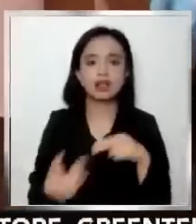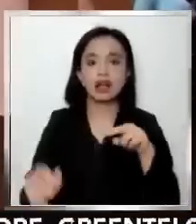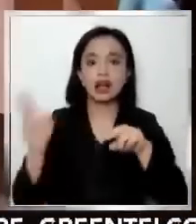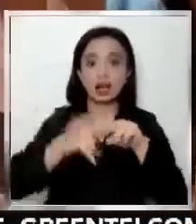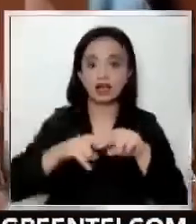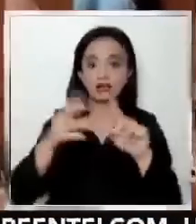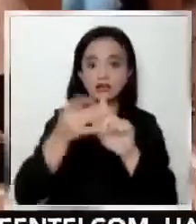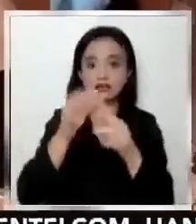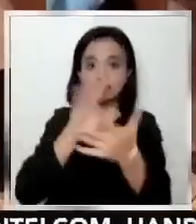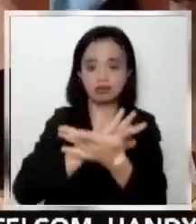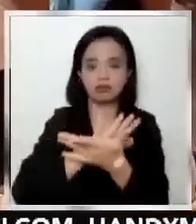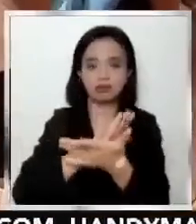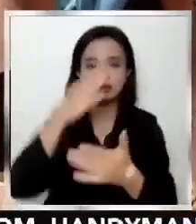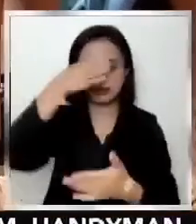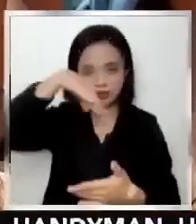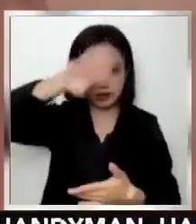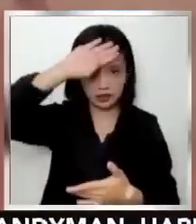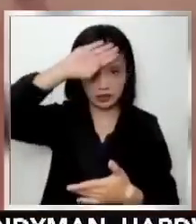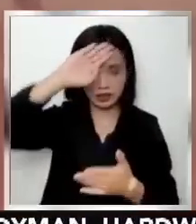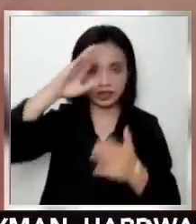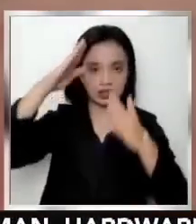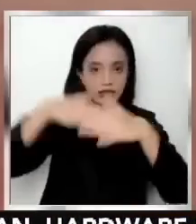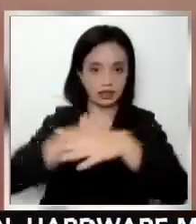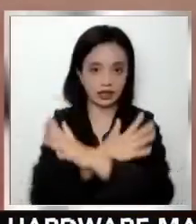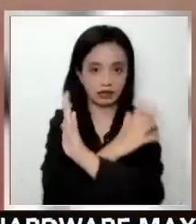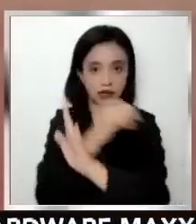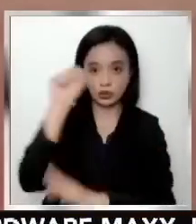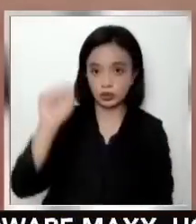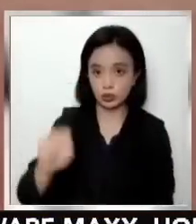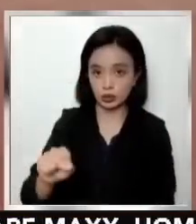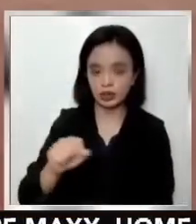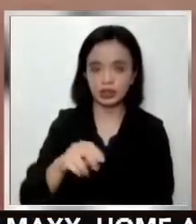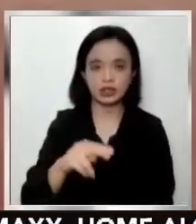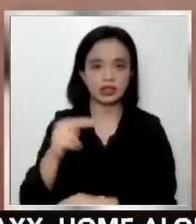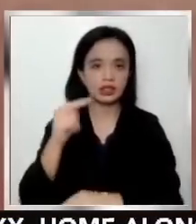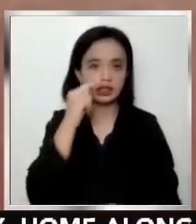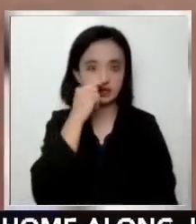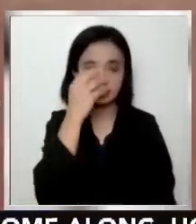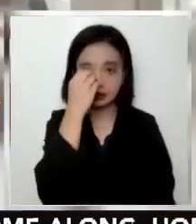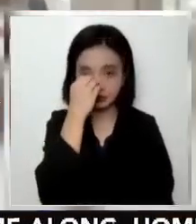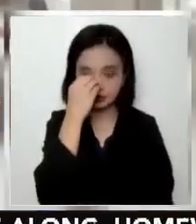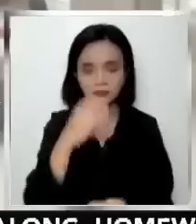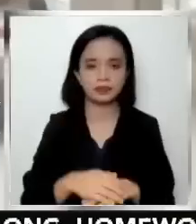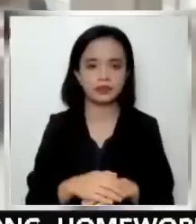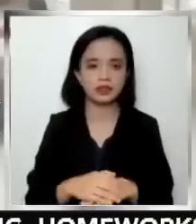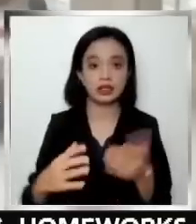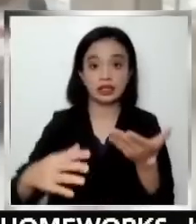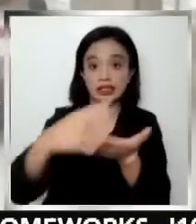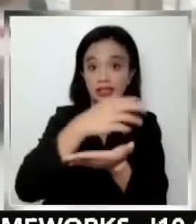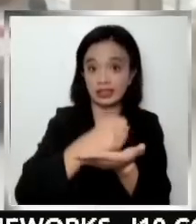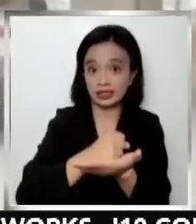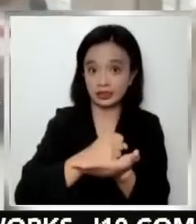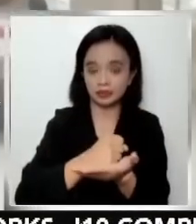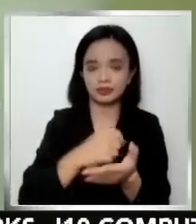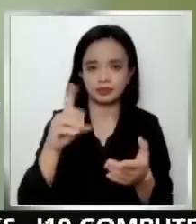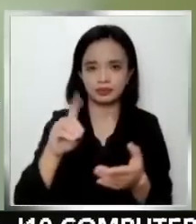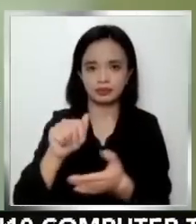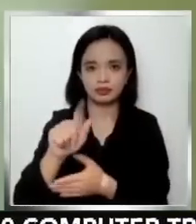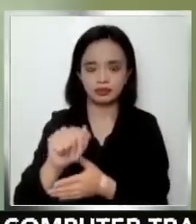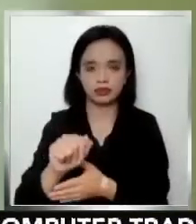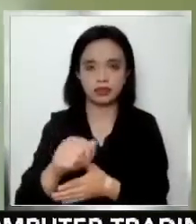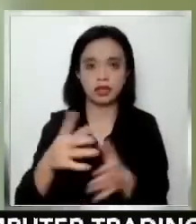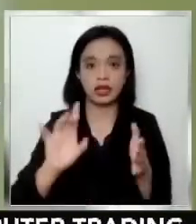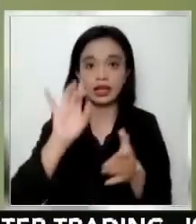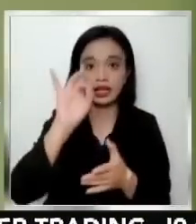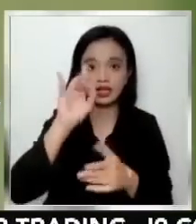Davao del Sur at Negros Occidental. Base sa datos na nakalap ng GMA News Research, 8 beses umabot ng 5% ang